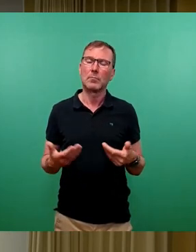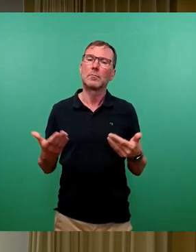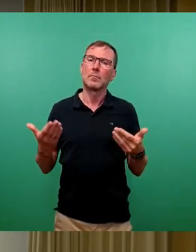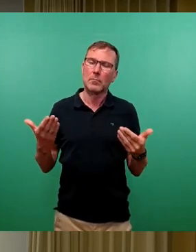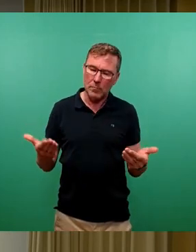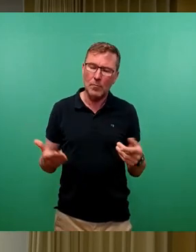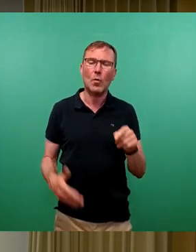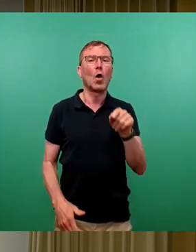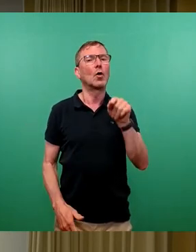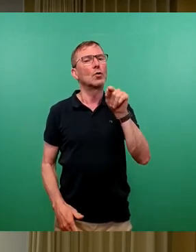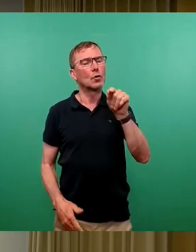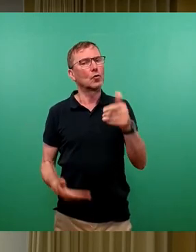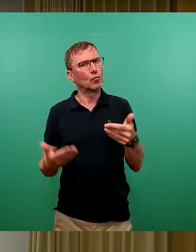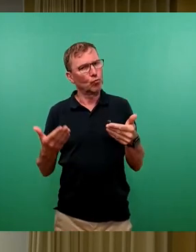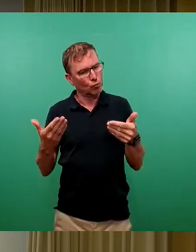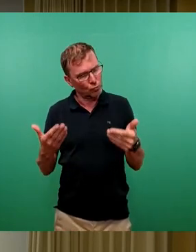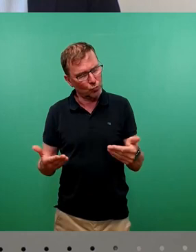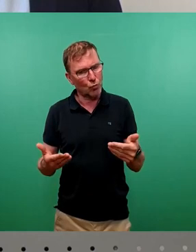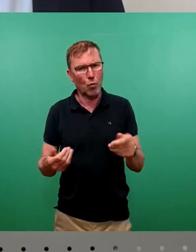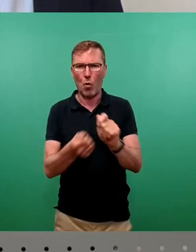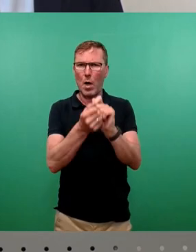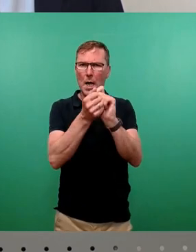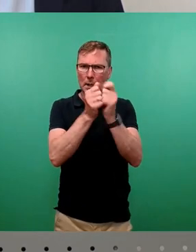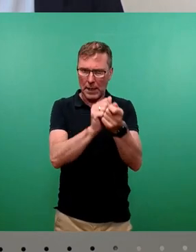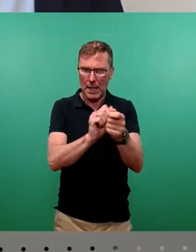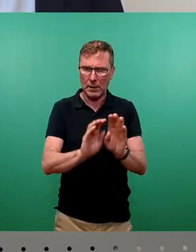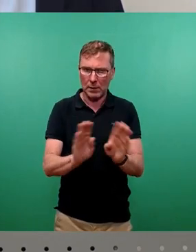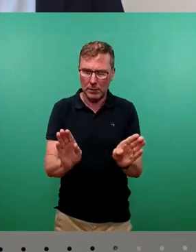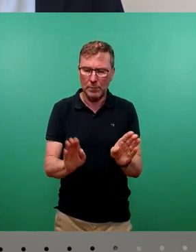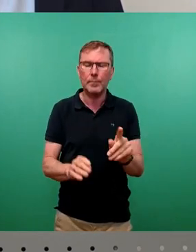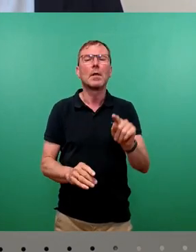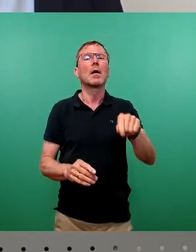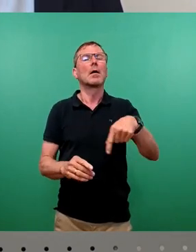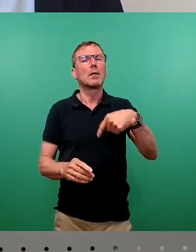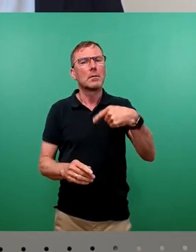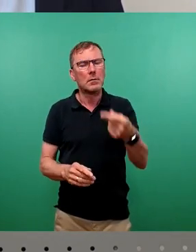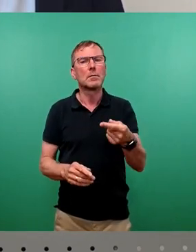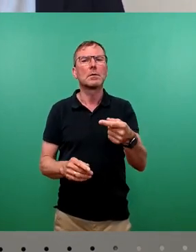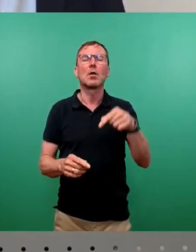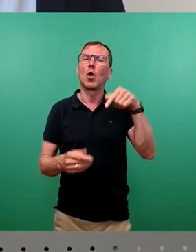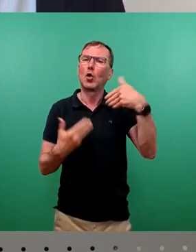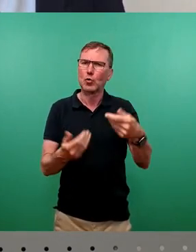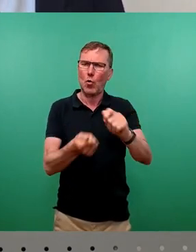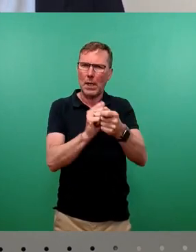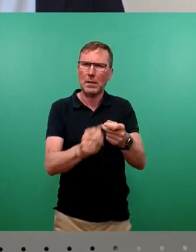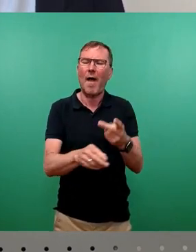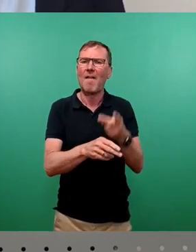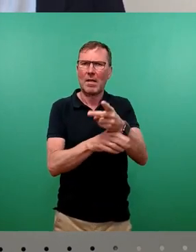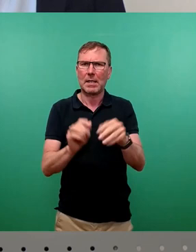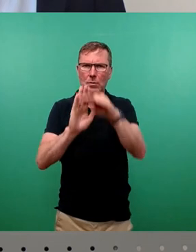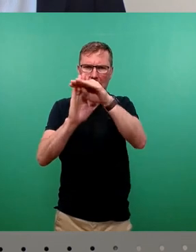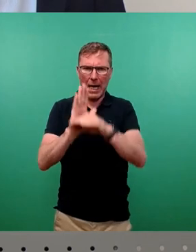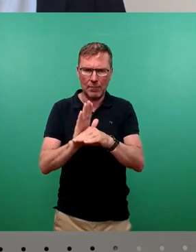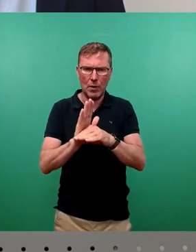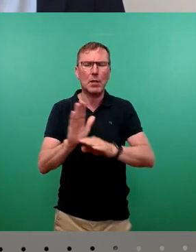so entsprechend geändert worden. Wir kommen damit über den so geänderten Vertretungsreihenfolge zur